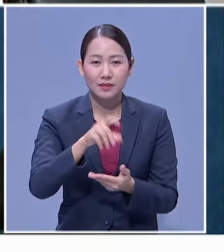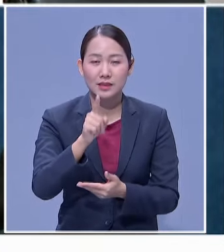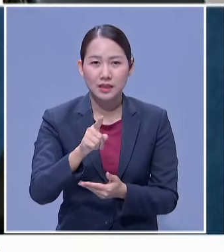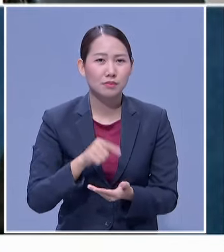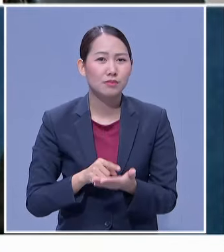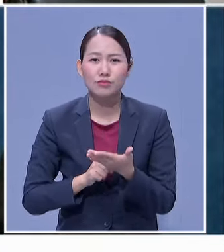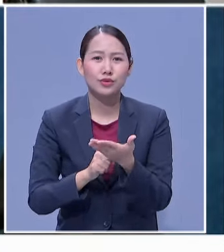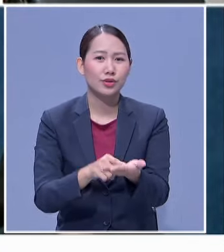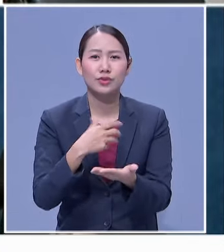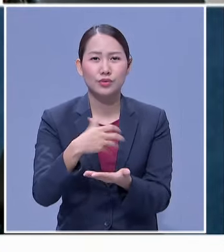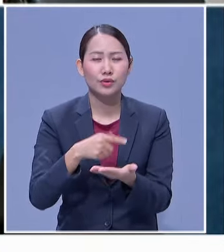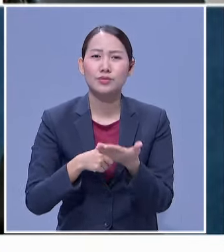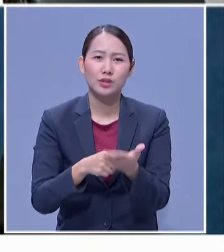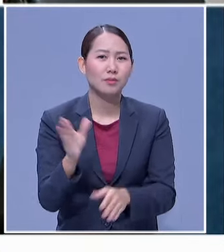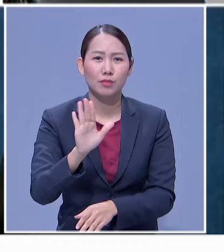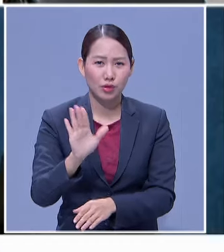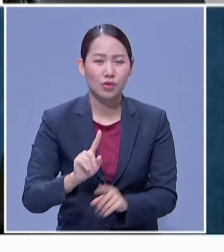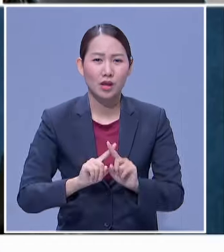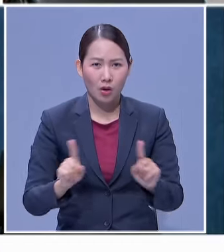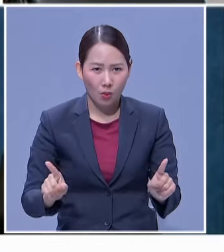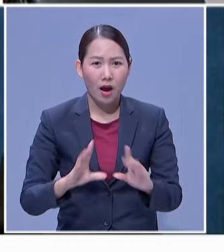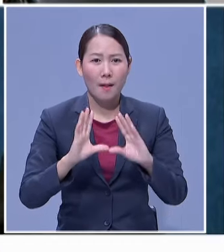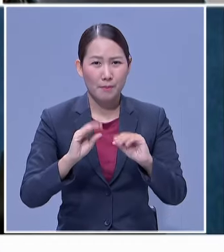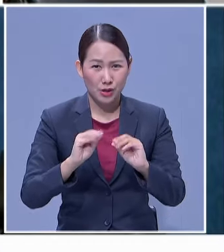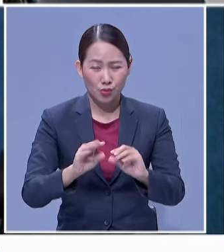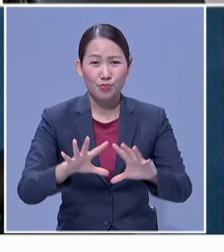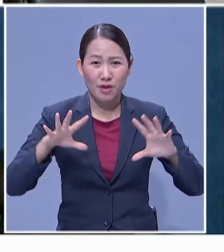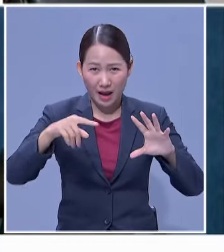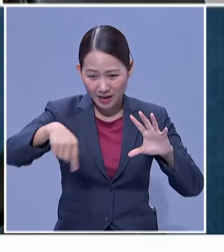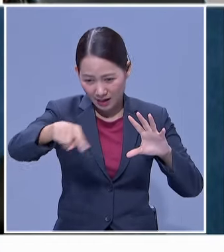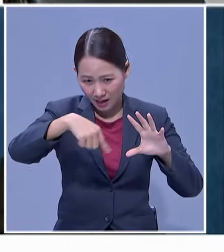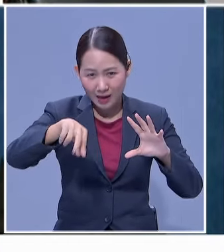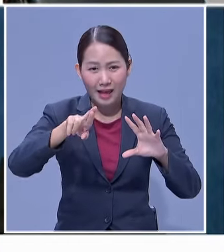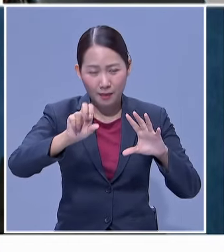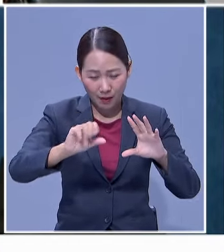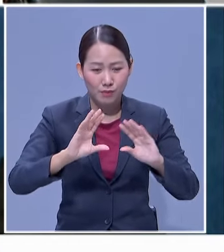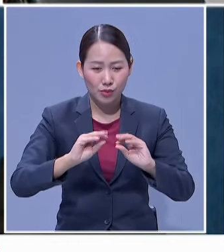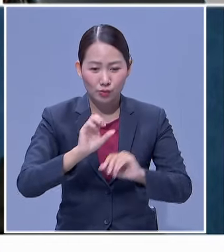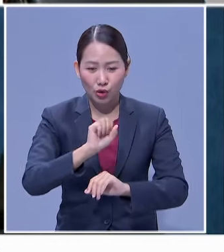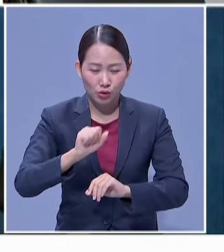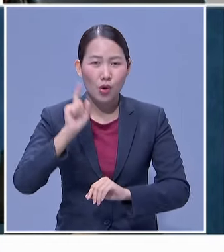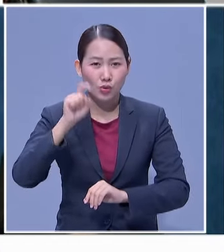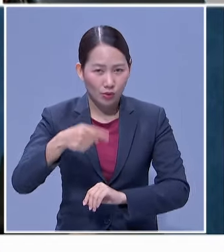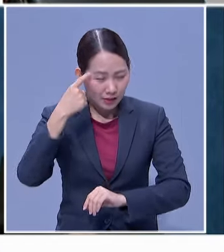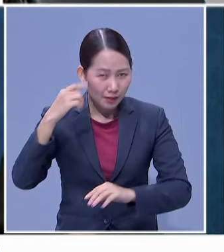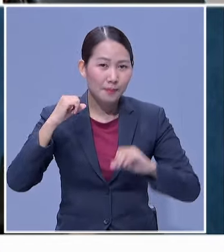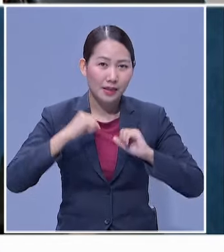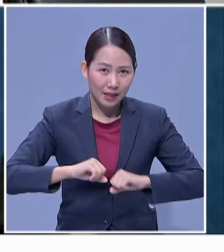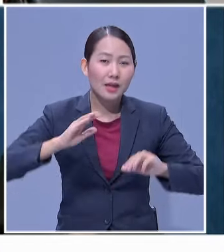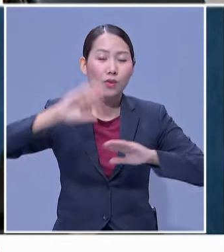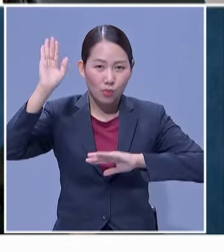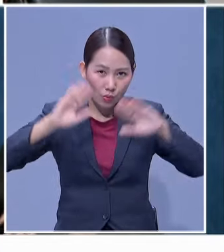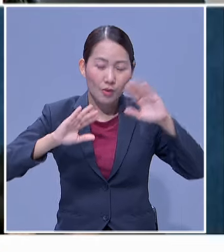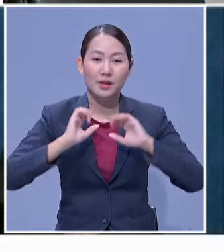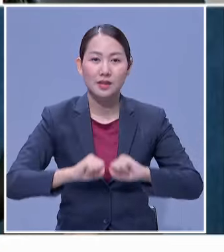มติกันได้เลยว่าเห็นด้วยหรือไม่กับข้อสังเกตนี้นะครับแต่คุณพิเชษฐก็ถามที่ประชุมว่ามีท่านใดเห็นด้วย